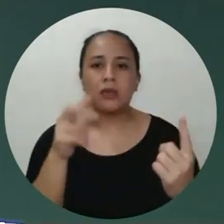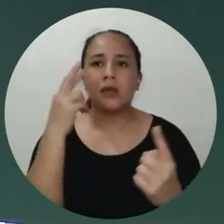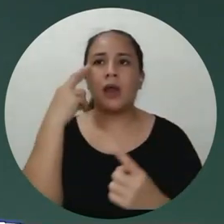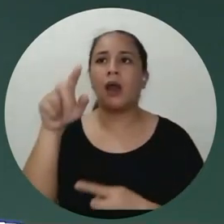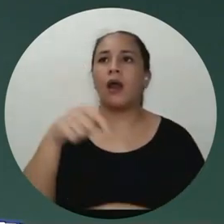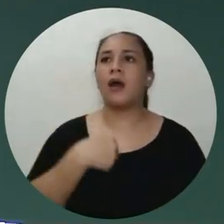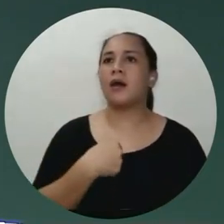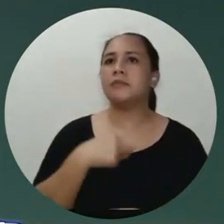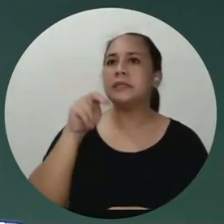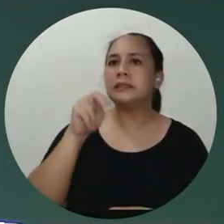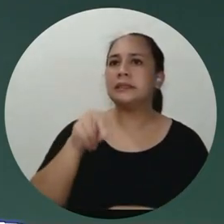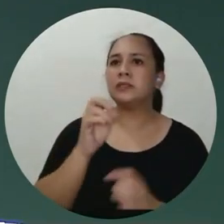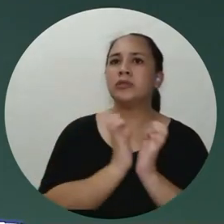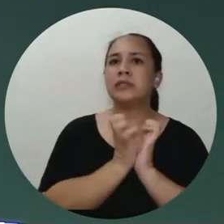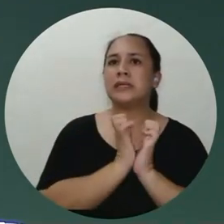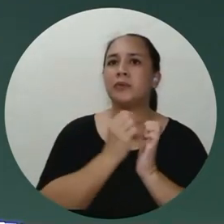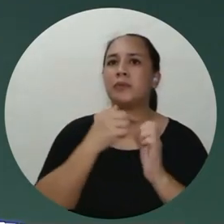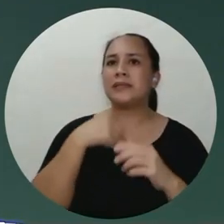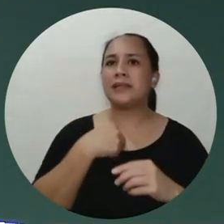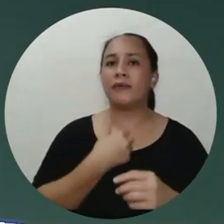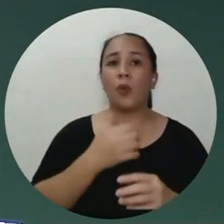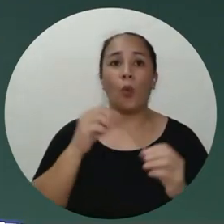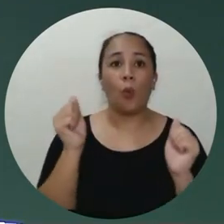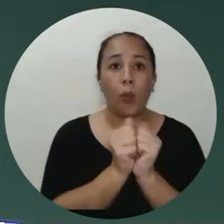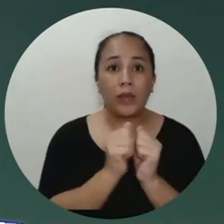need to edit myself with the gospel. 첫째로